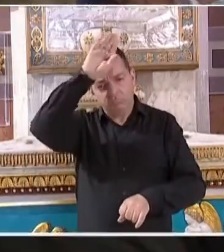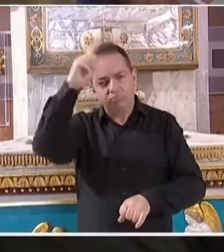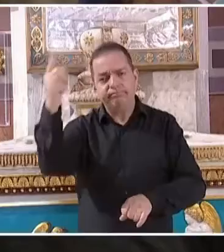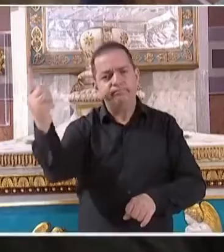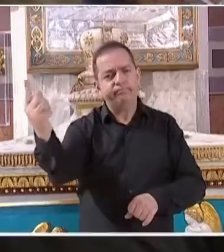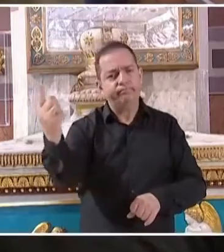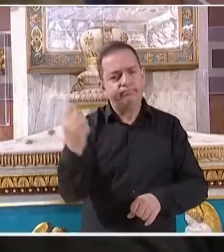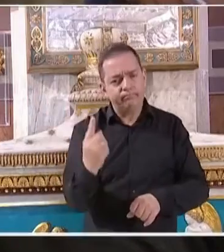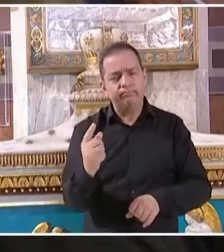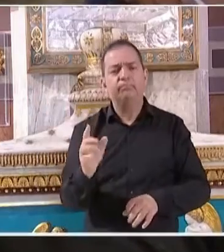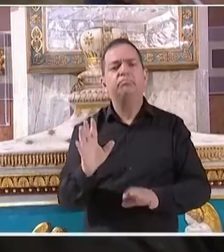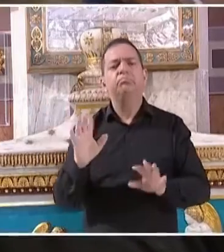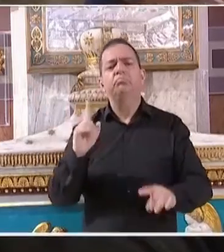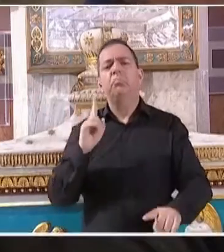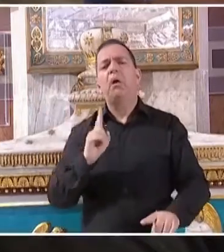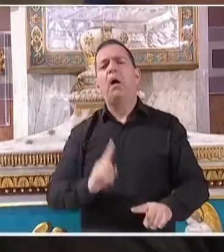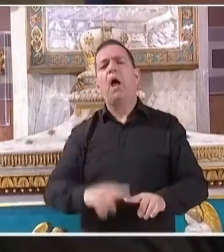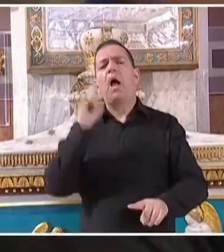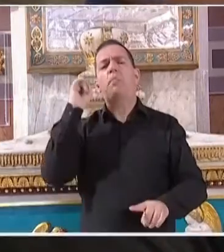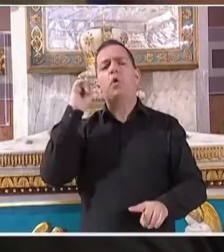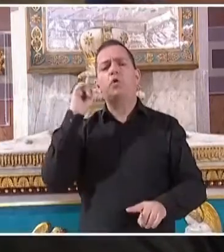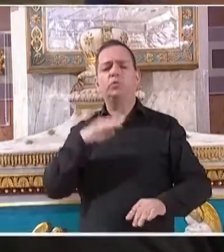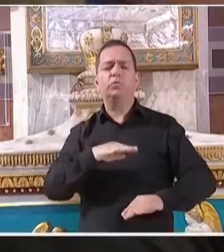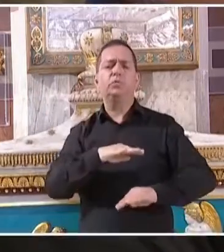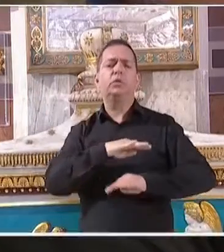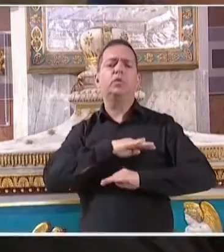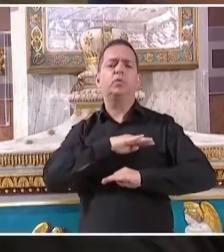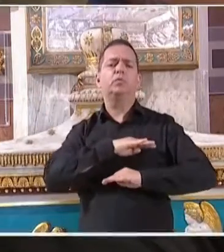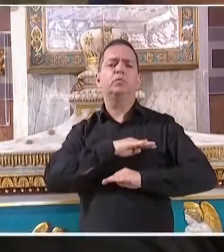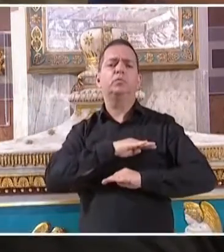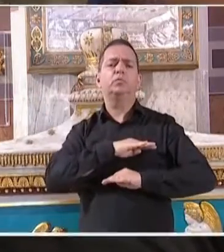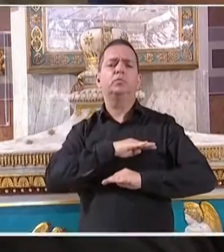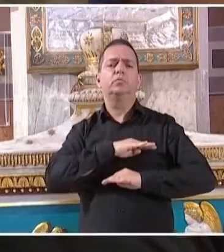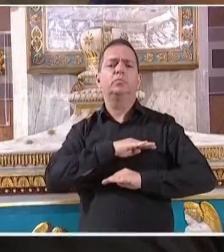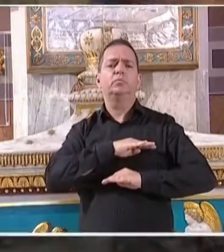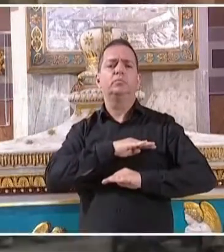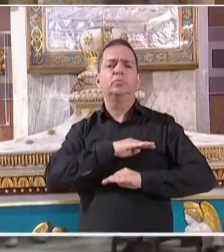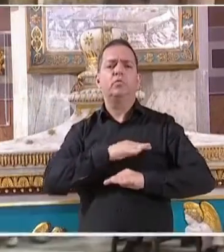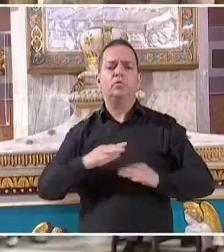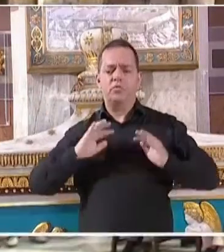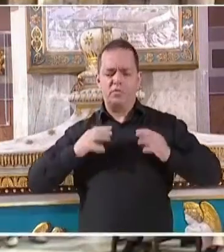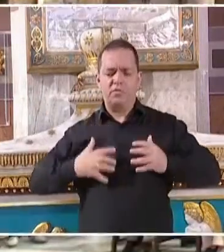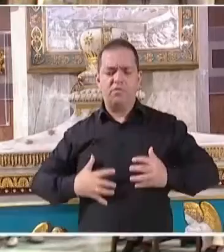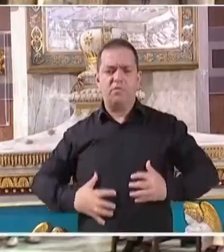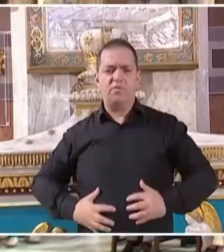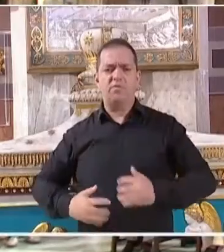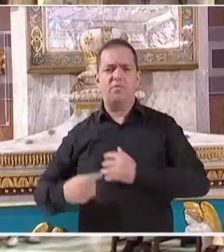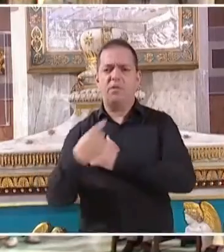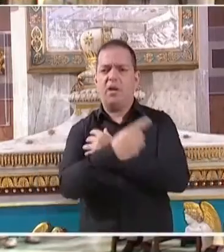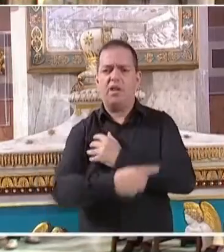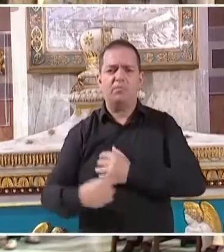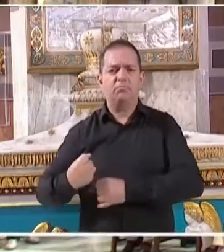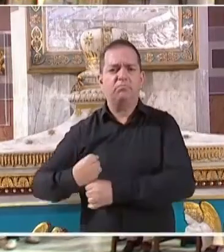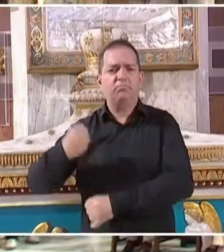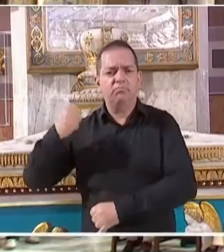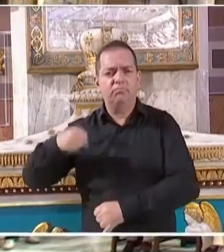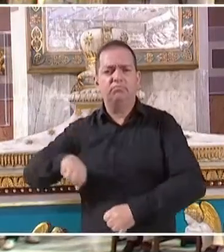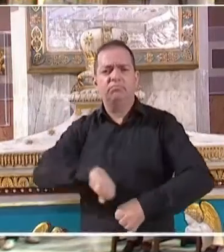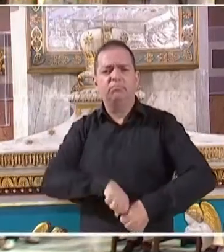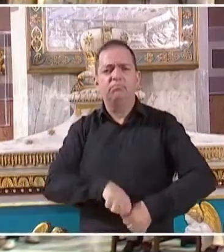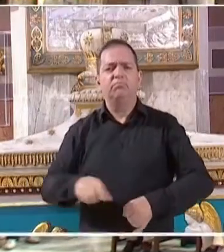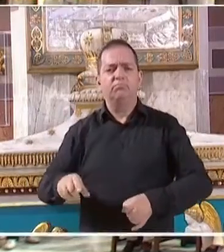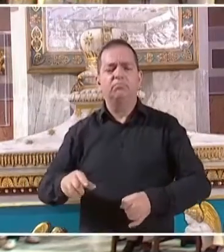ως ένας απλός μαχητής με την πολεμική του στολή και